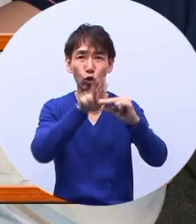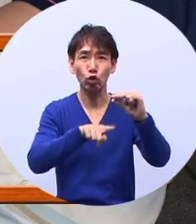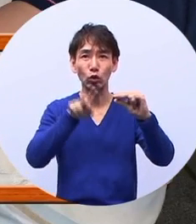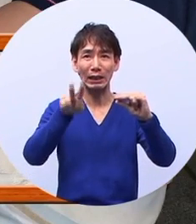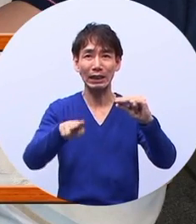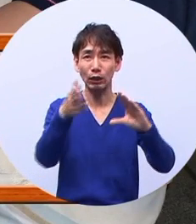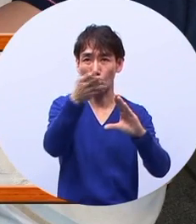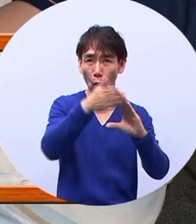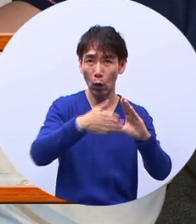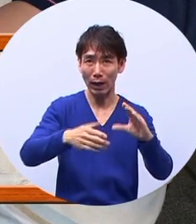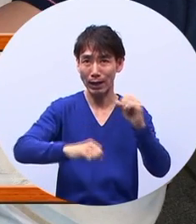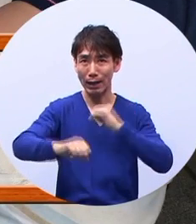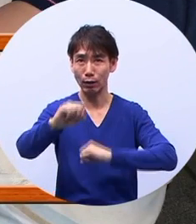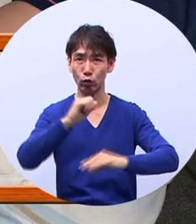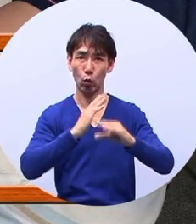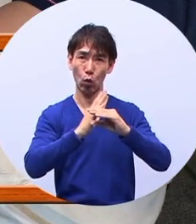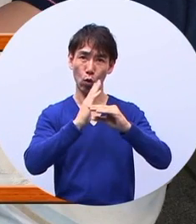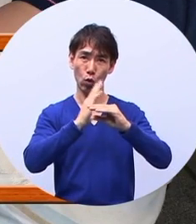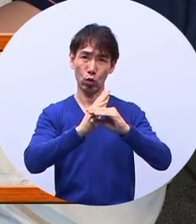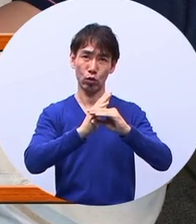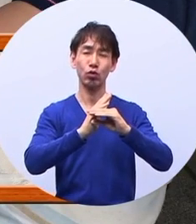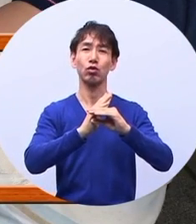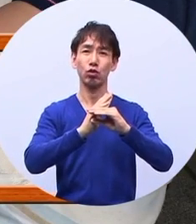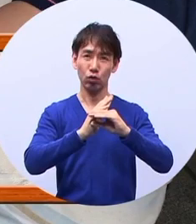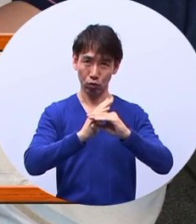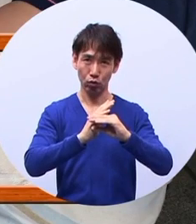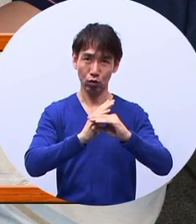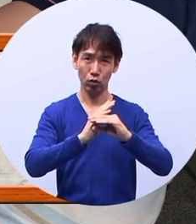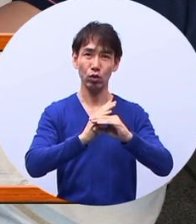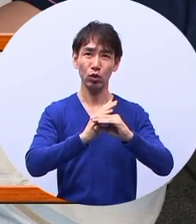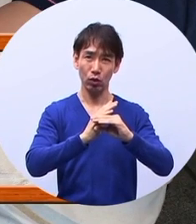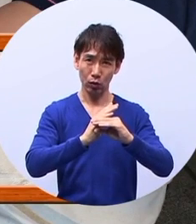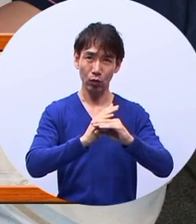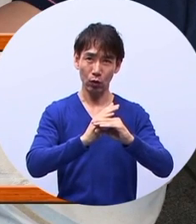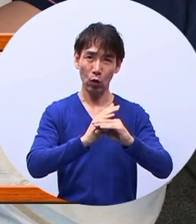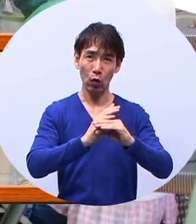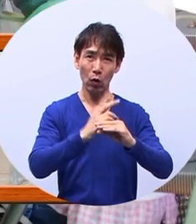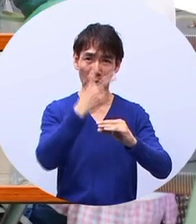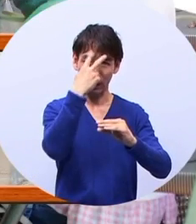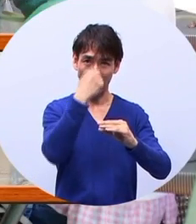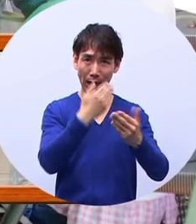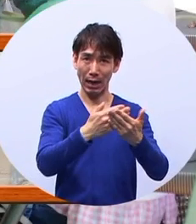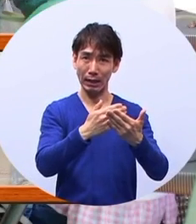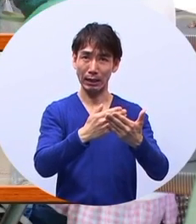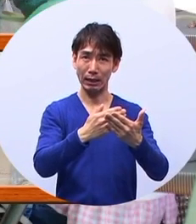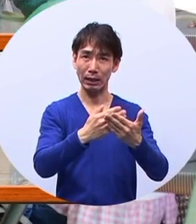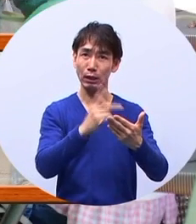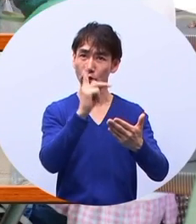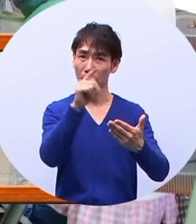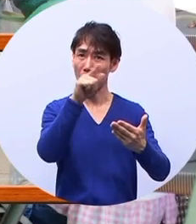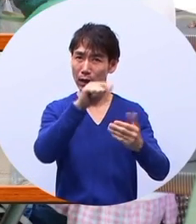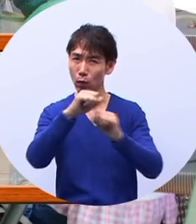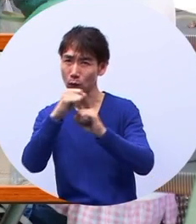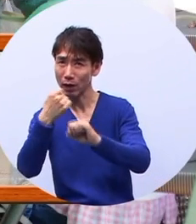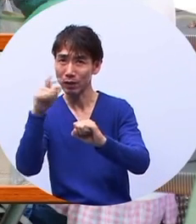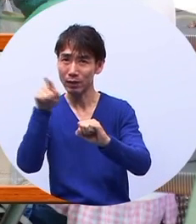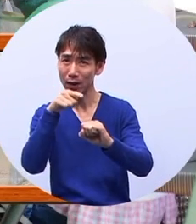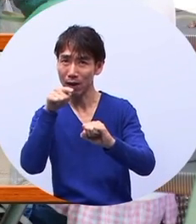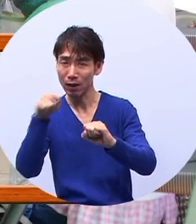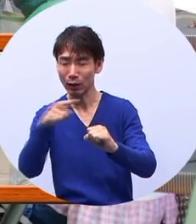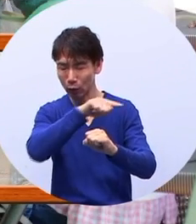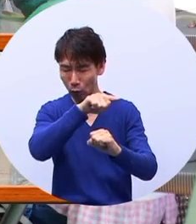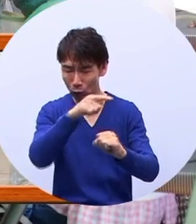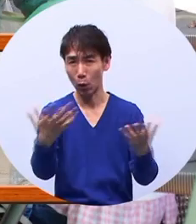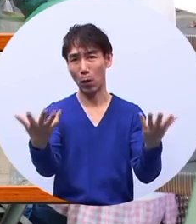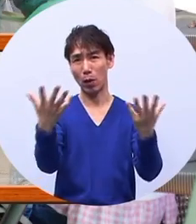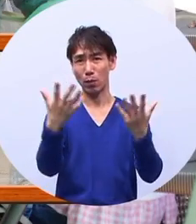湘南エリアで活動されている、今回参加されている10組以上のアーティストさんがですね、会場では実演販売、それからワークショ